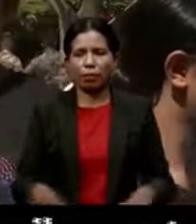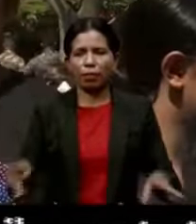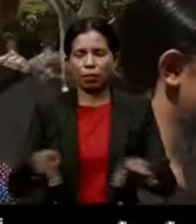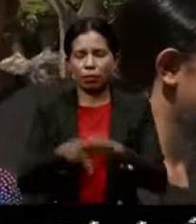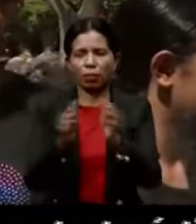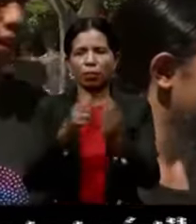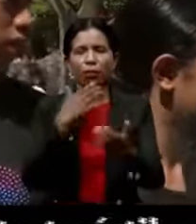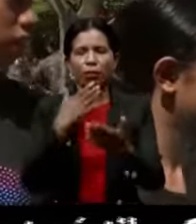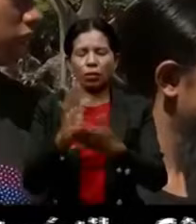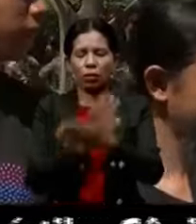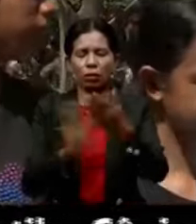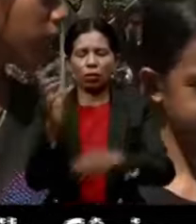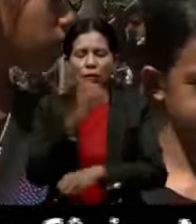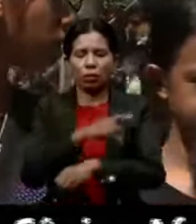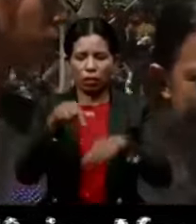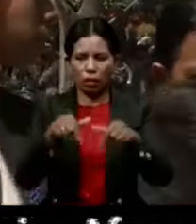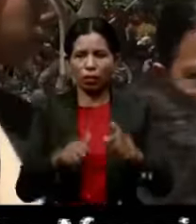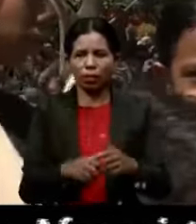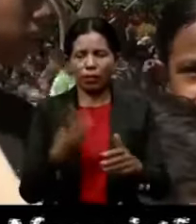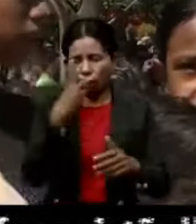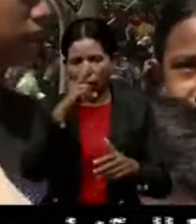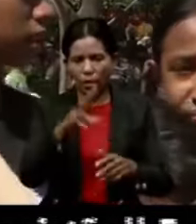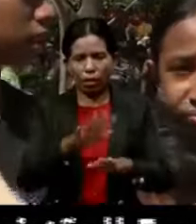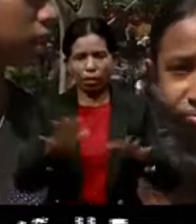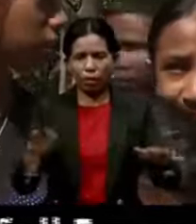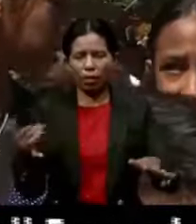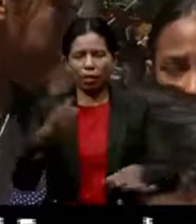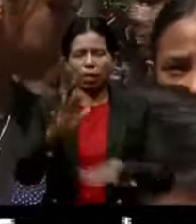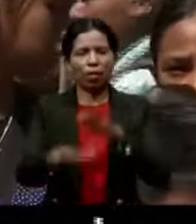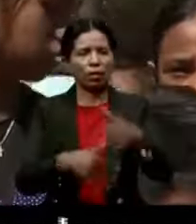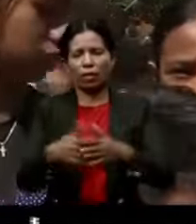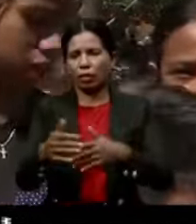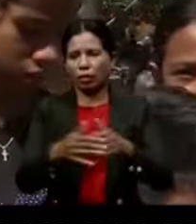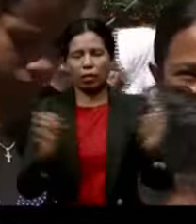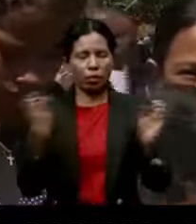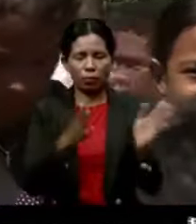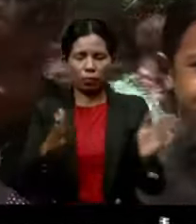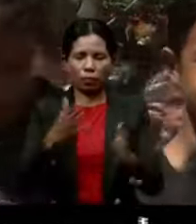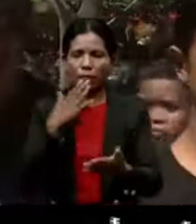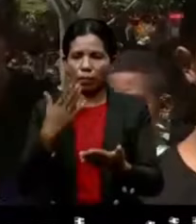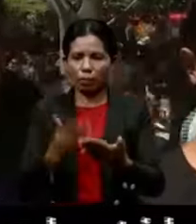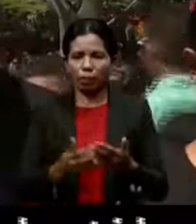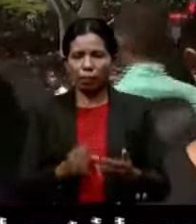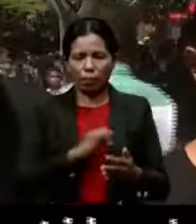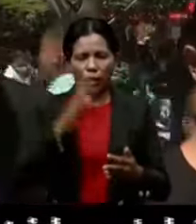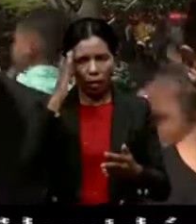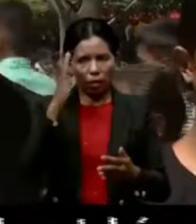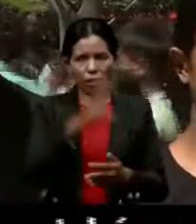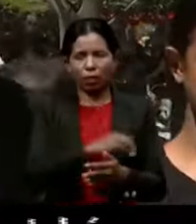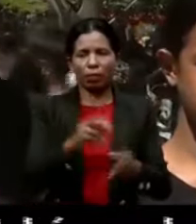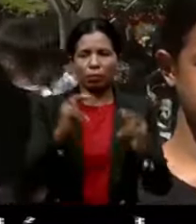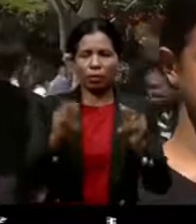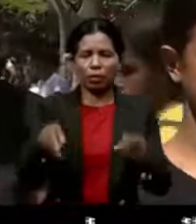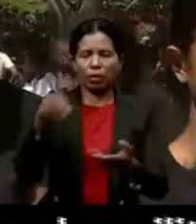dia kiha komorasan loron dene tambe tare talabarak ser lawa mayar biur det lahi preparasan dia aune de presija